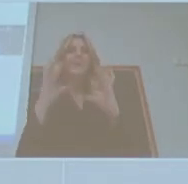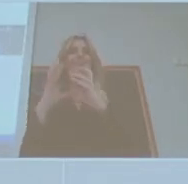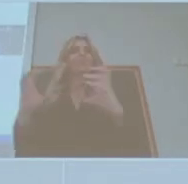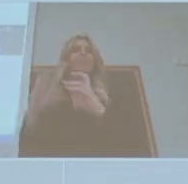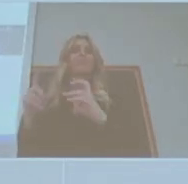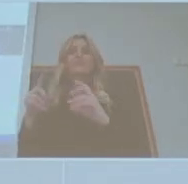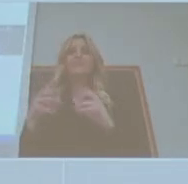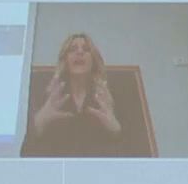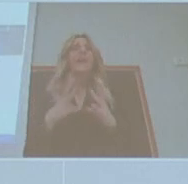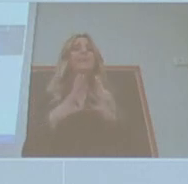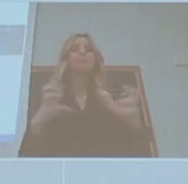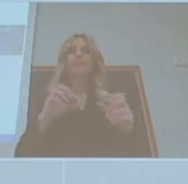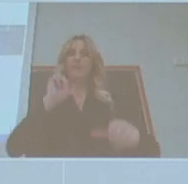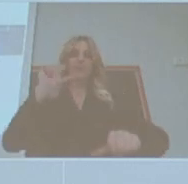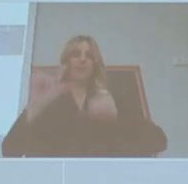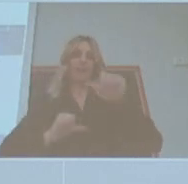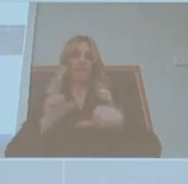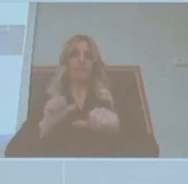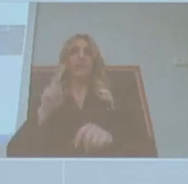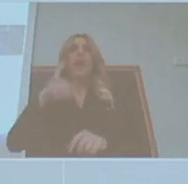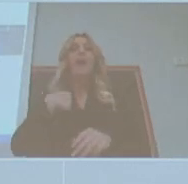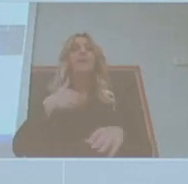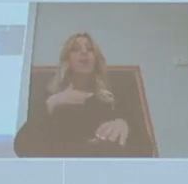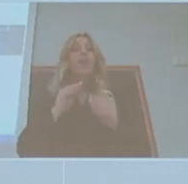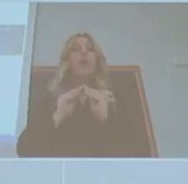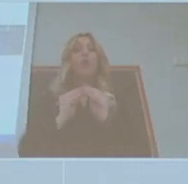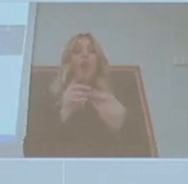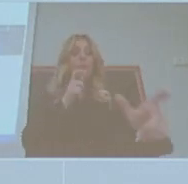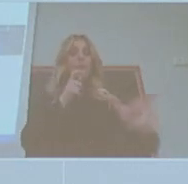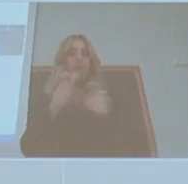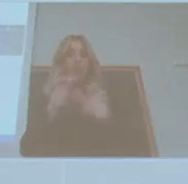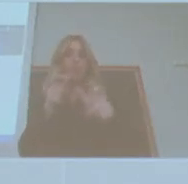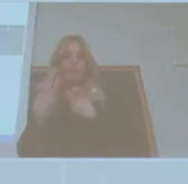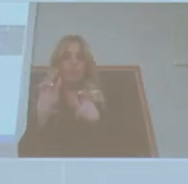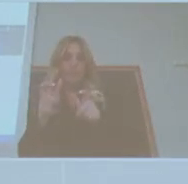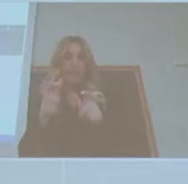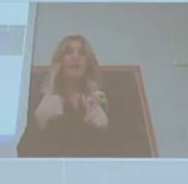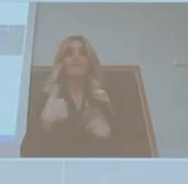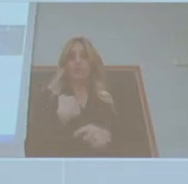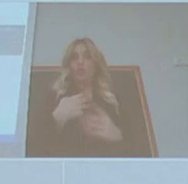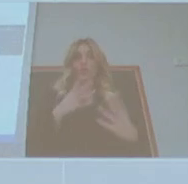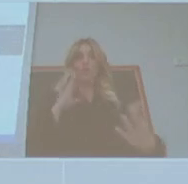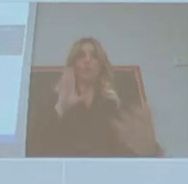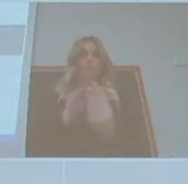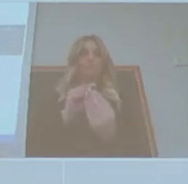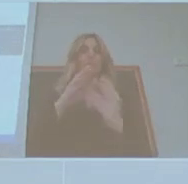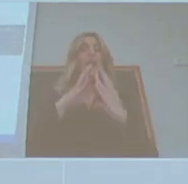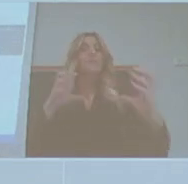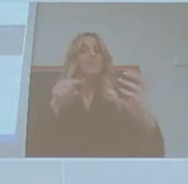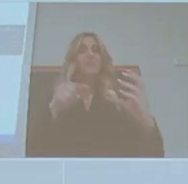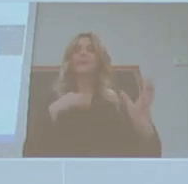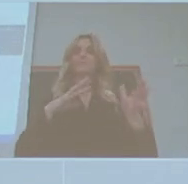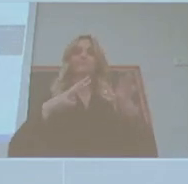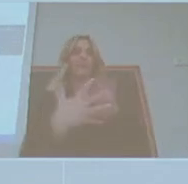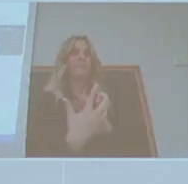fare impresa. Anche il modo di comunicare da parte di ogni singola impresa il proprio modo di essere